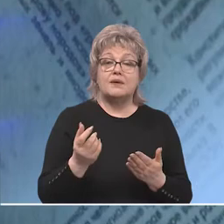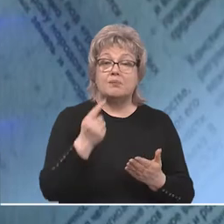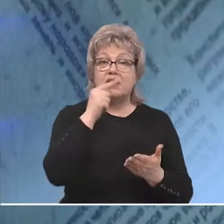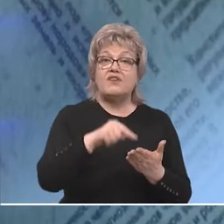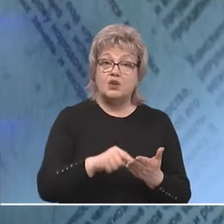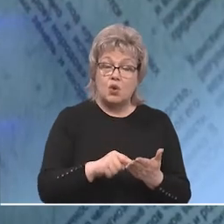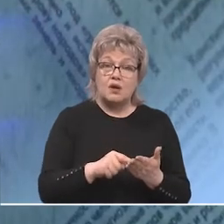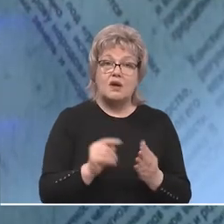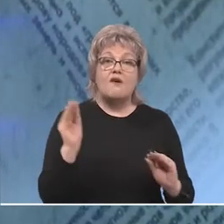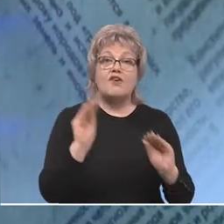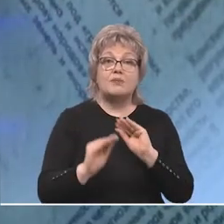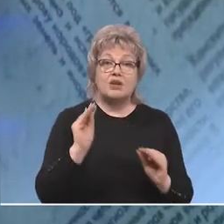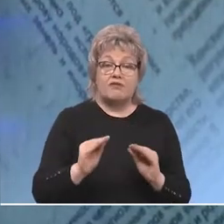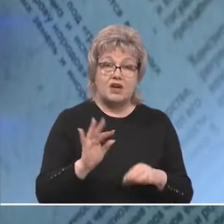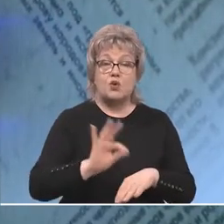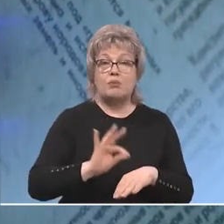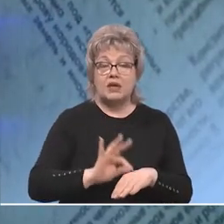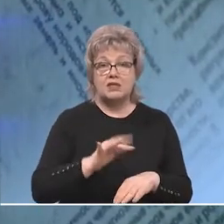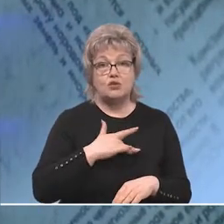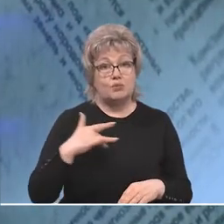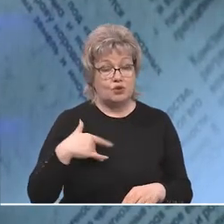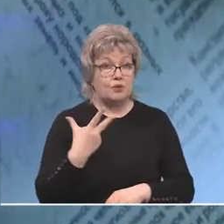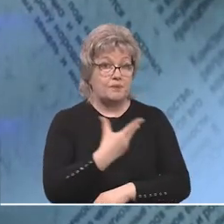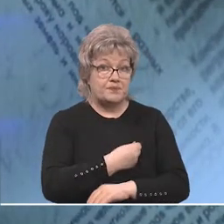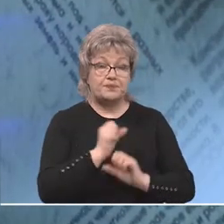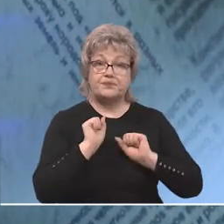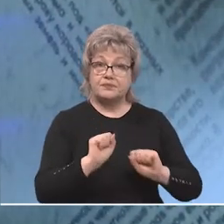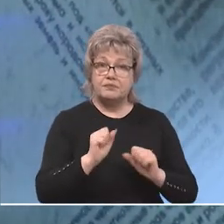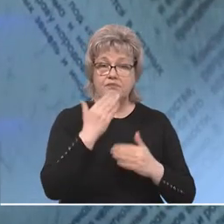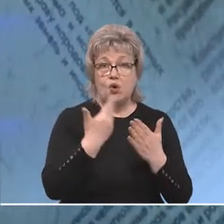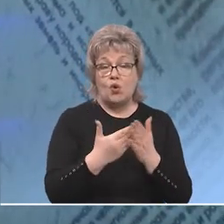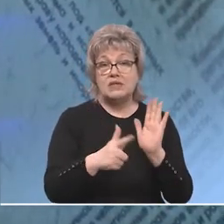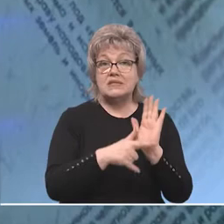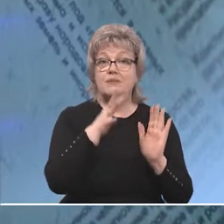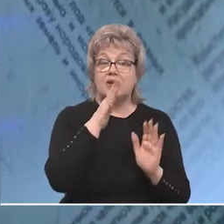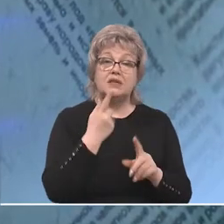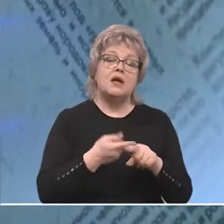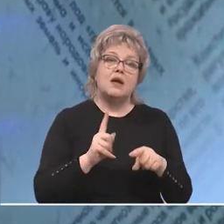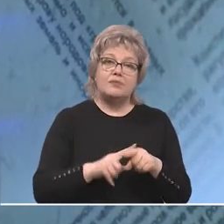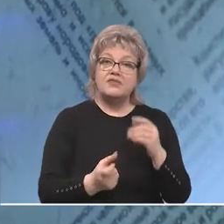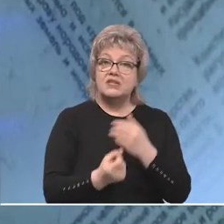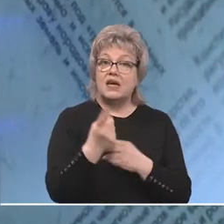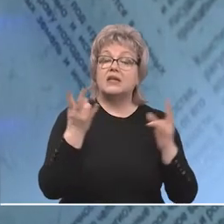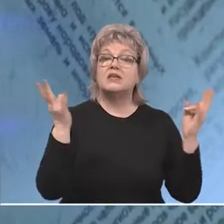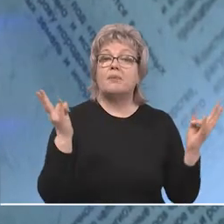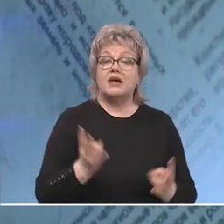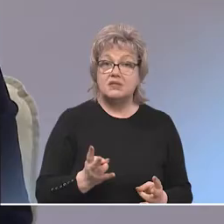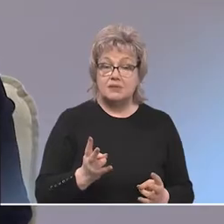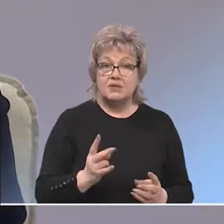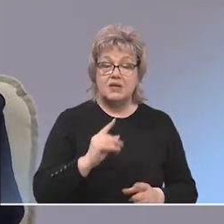туберкулеза, к возникновению туберкулеза. Но так как прививочный иммунитет, он сохраняется около 7 лет, поэтому возникает